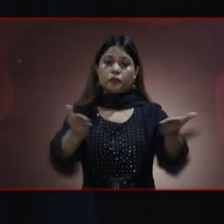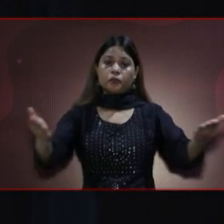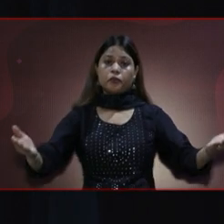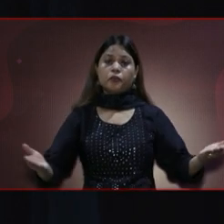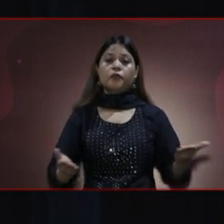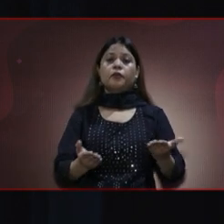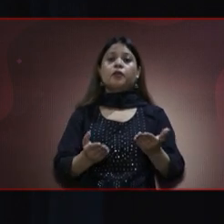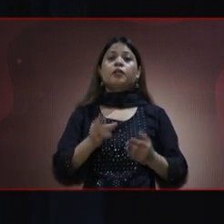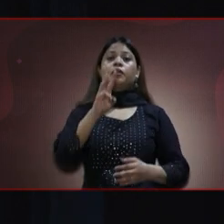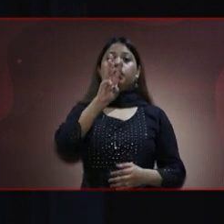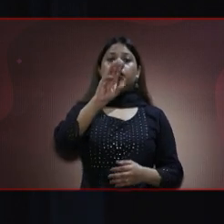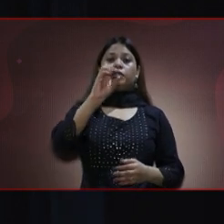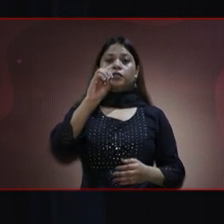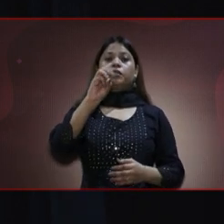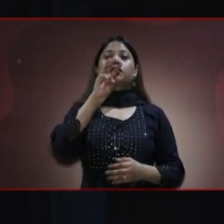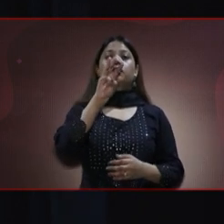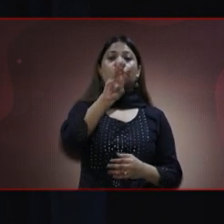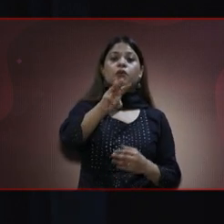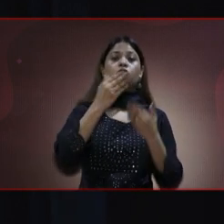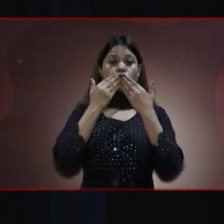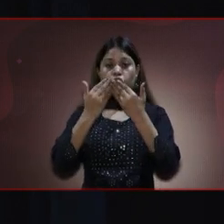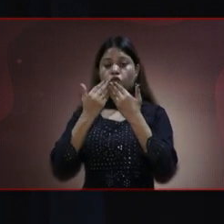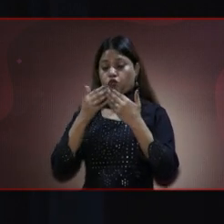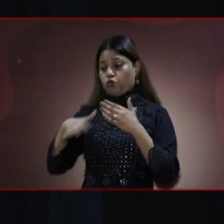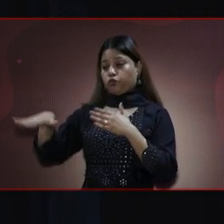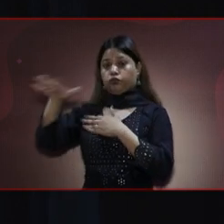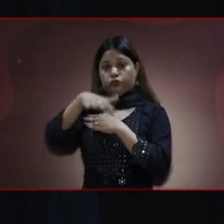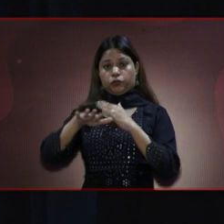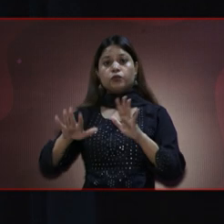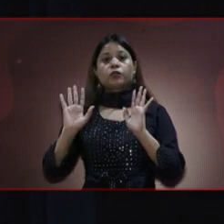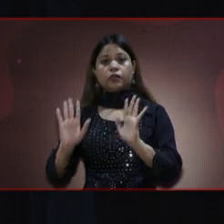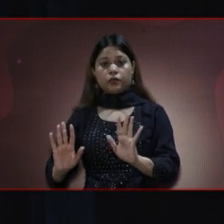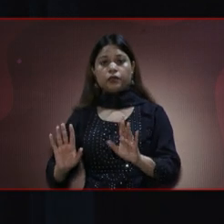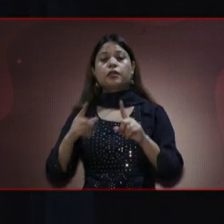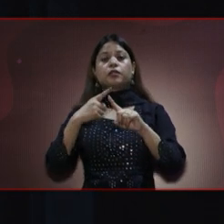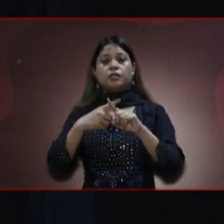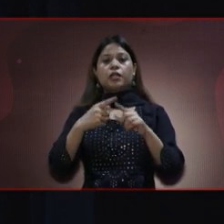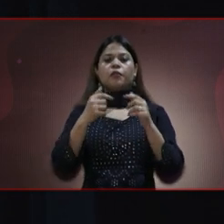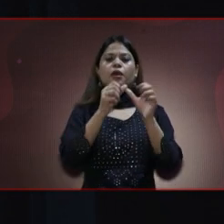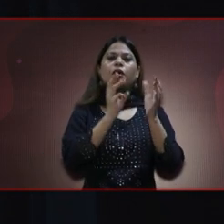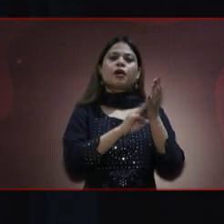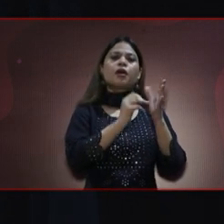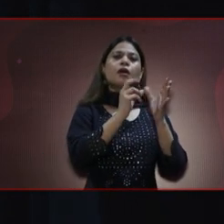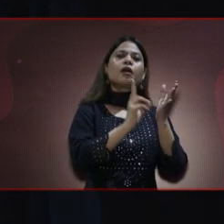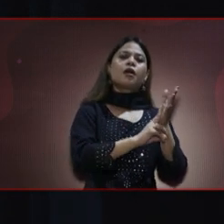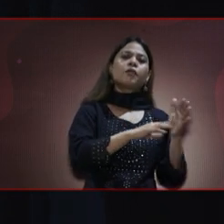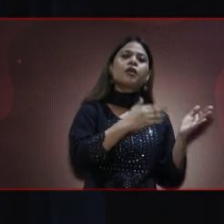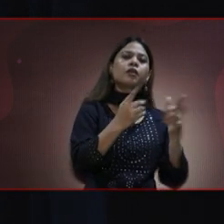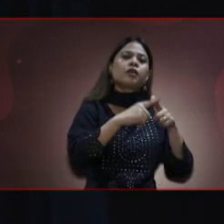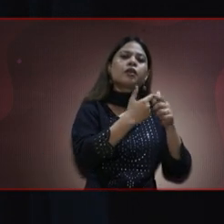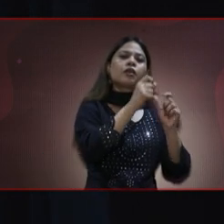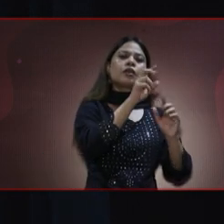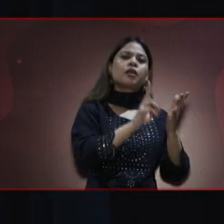लगभग 30,000 स्कूल हैं। अभी मैं अमन जैन साहब को पूछ रहा था कि आप कितने जगह